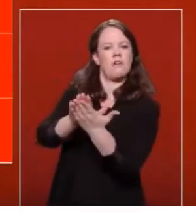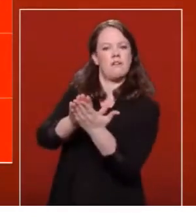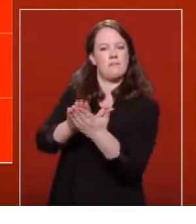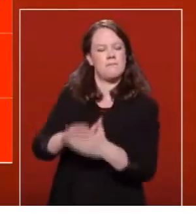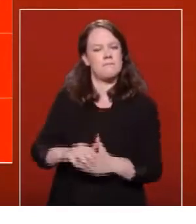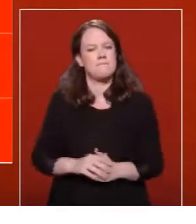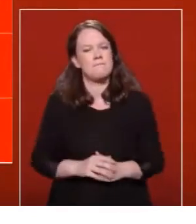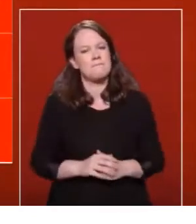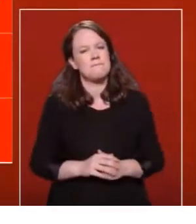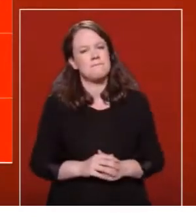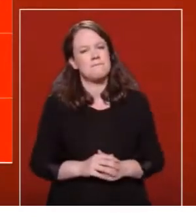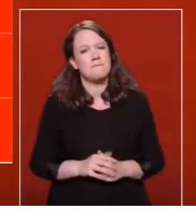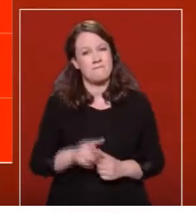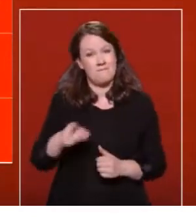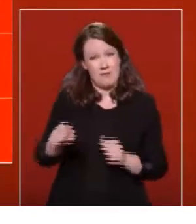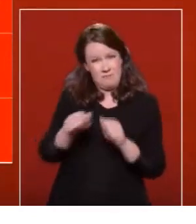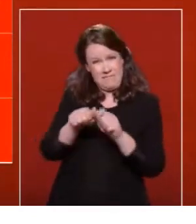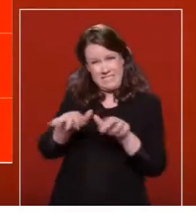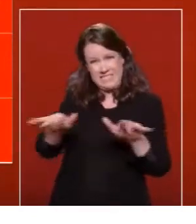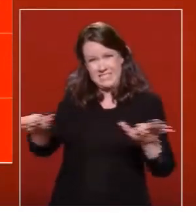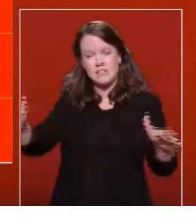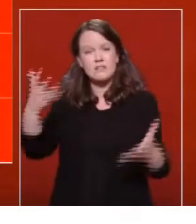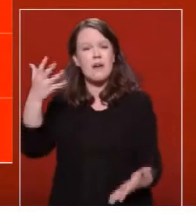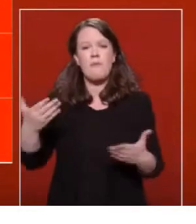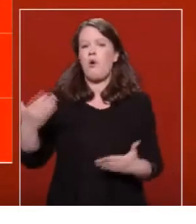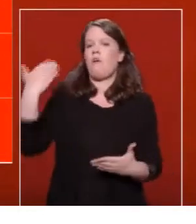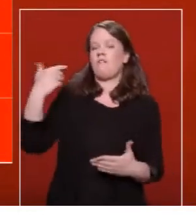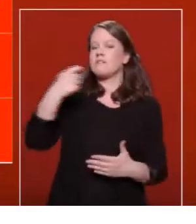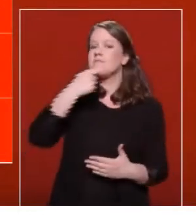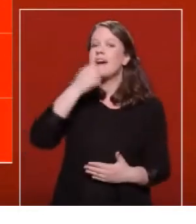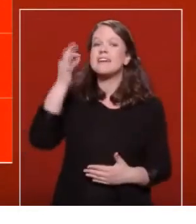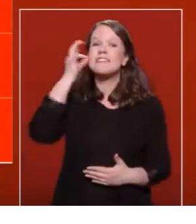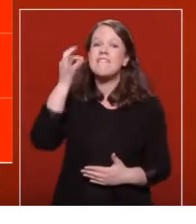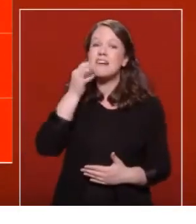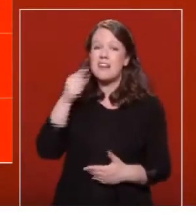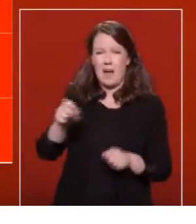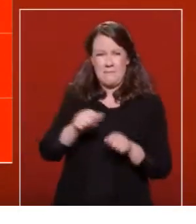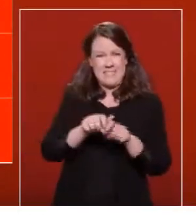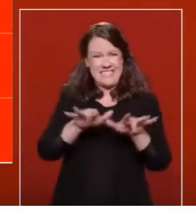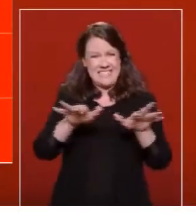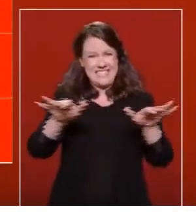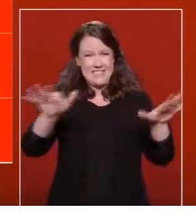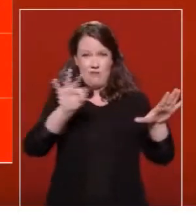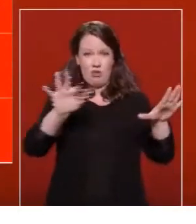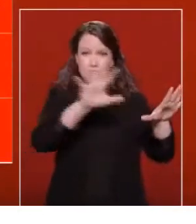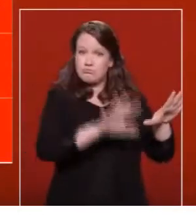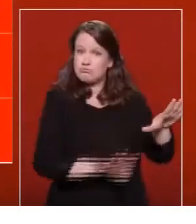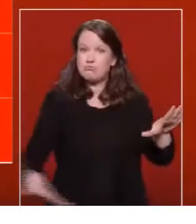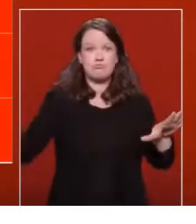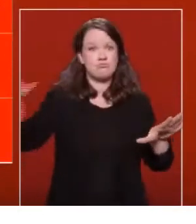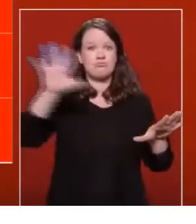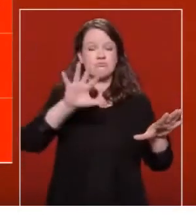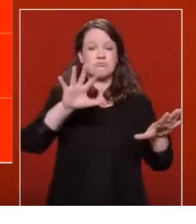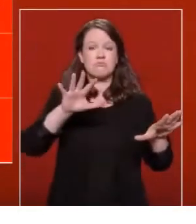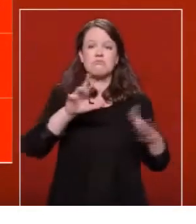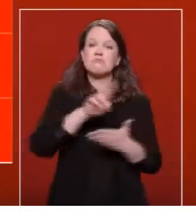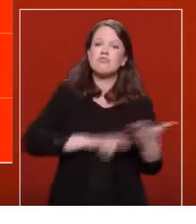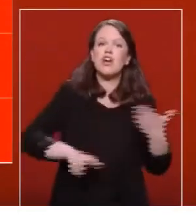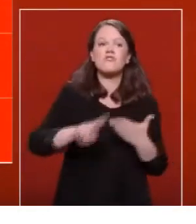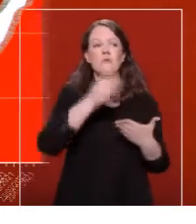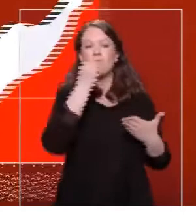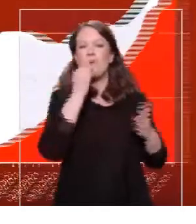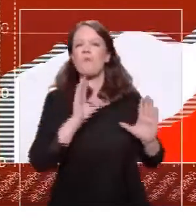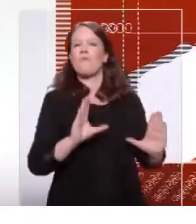Celle-ci est plus étendue qu'au printemps dernier, ce qui fait qu'aucune région métropolitaine n'est désormais épargnée.